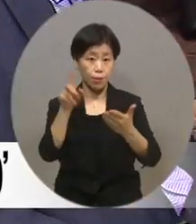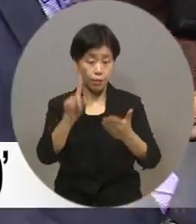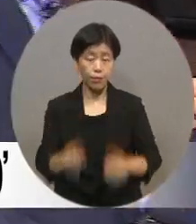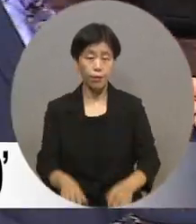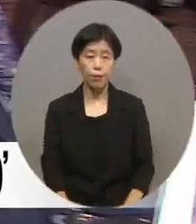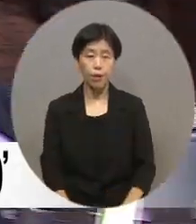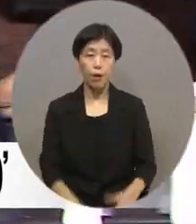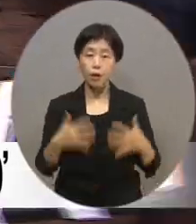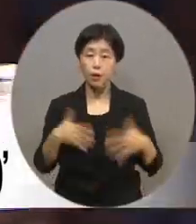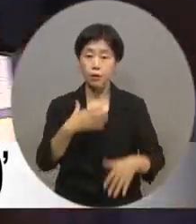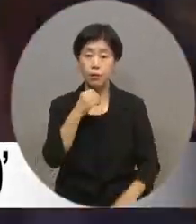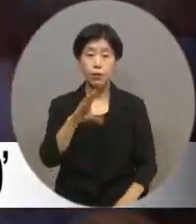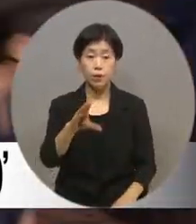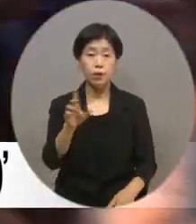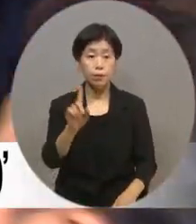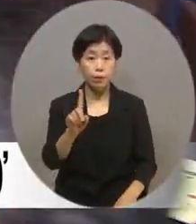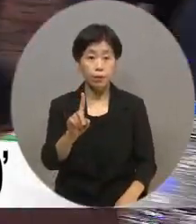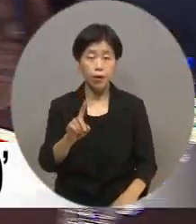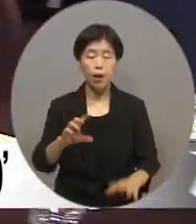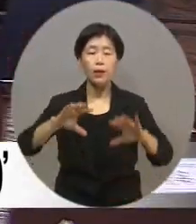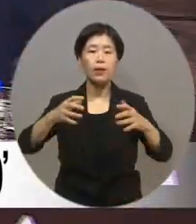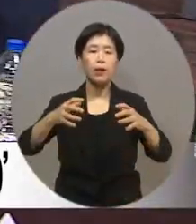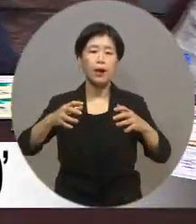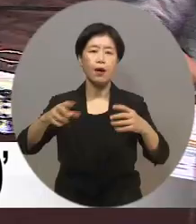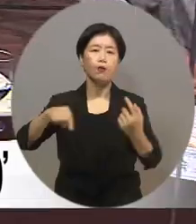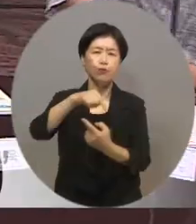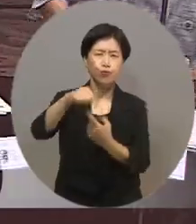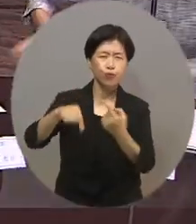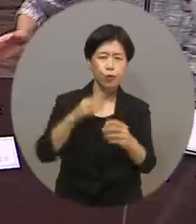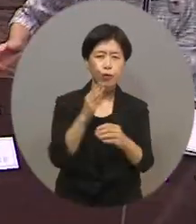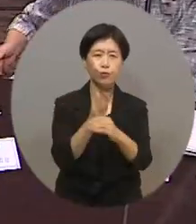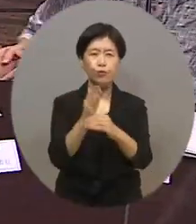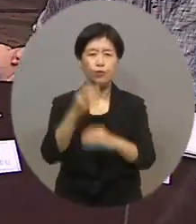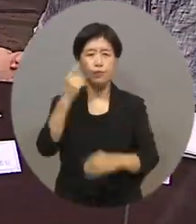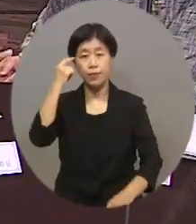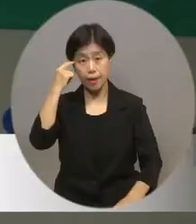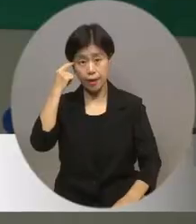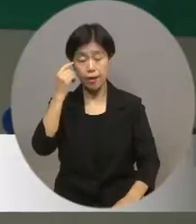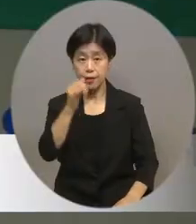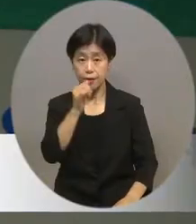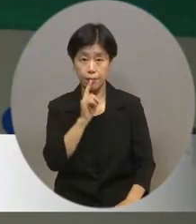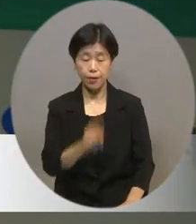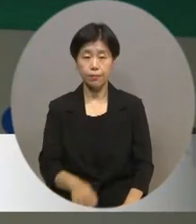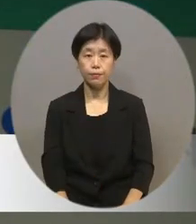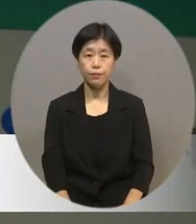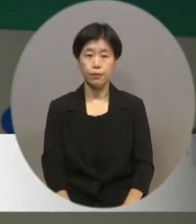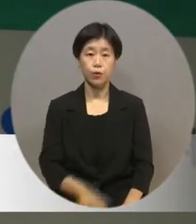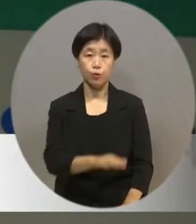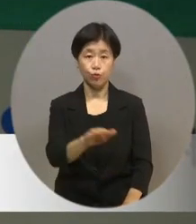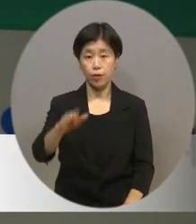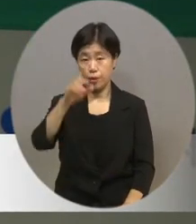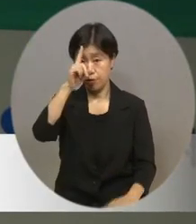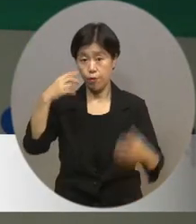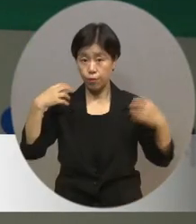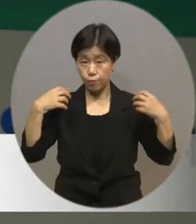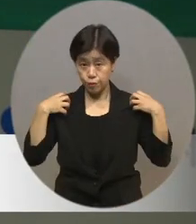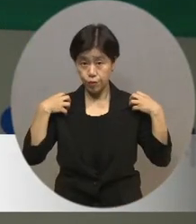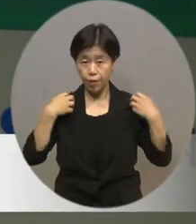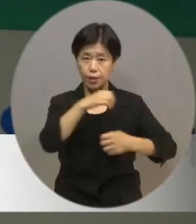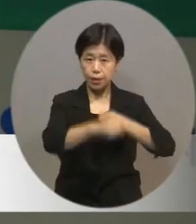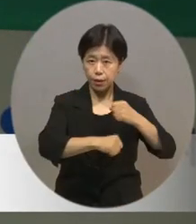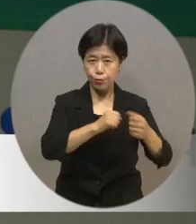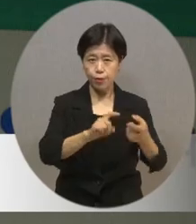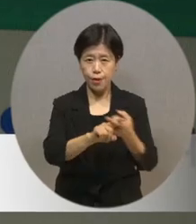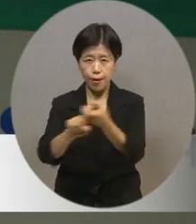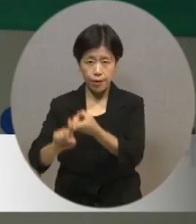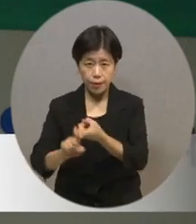통해 약자복지를 국정운영의 핵심 기조로 삼고 있다는 뜻을 전했습니다. 우리 정부는 자유와 연대의 철학을